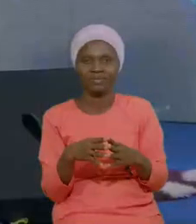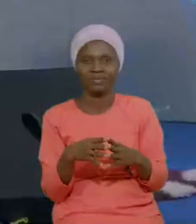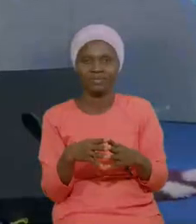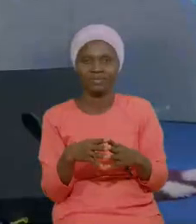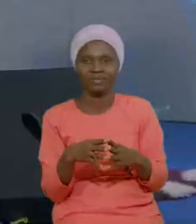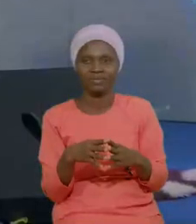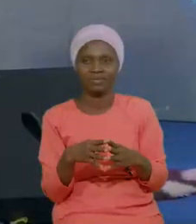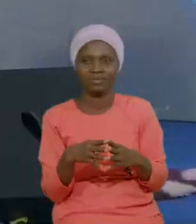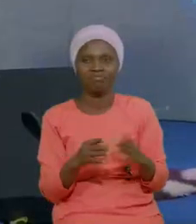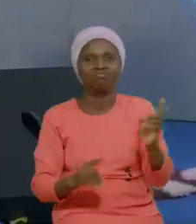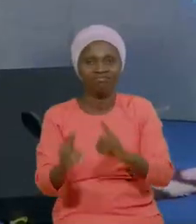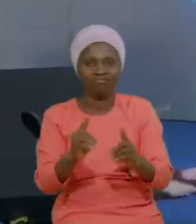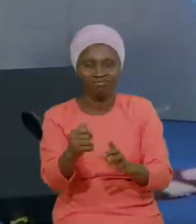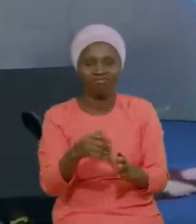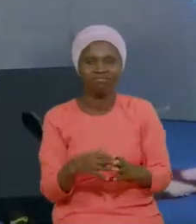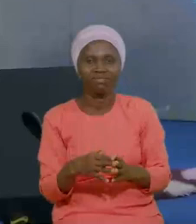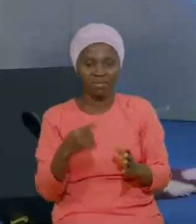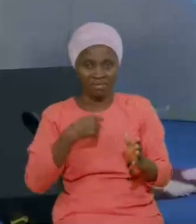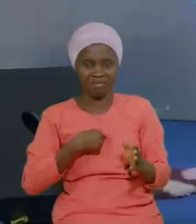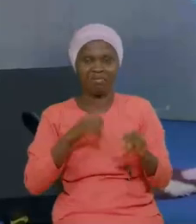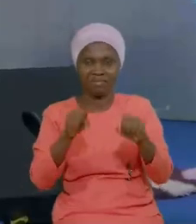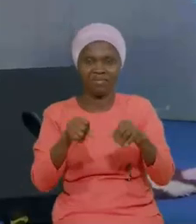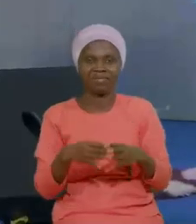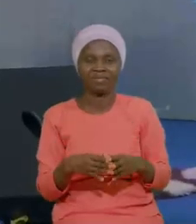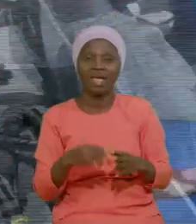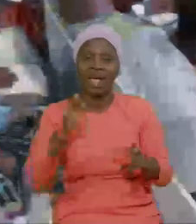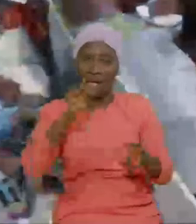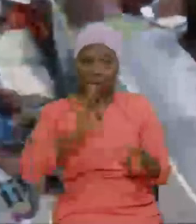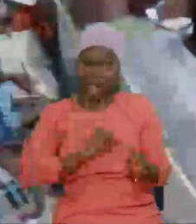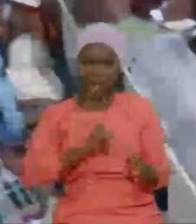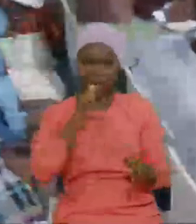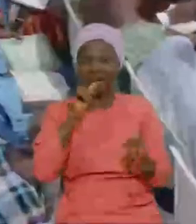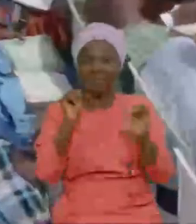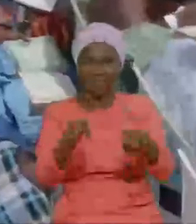Donc tu n'es plus négatif, tu deviens positif. Je suis positif.